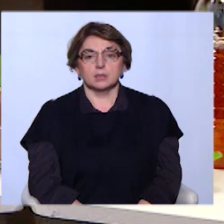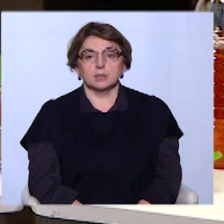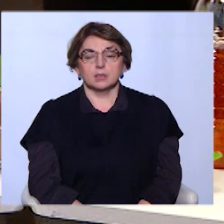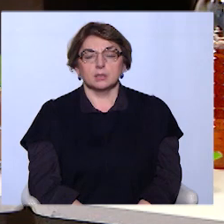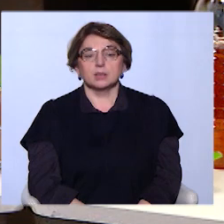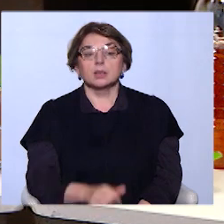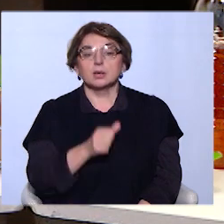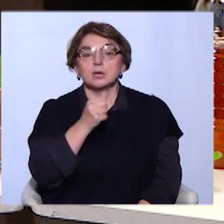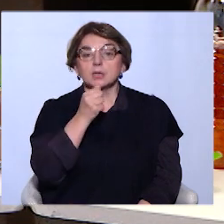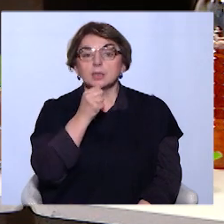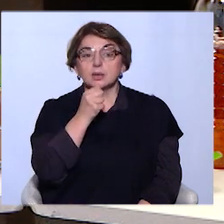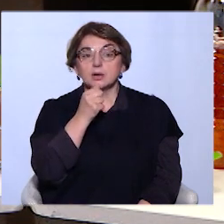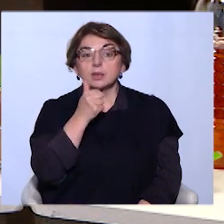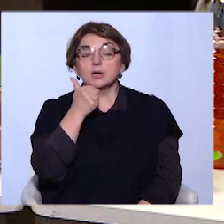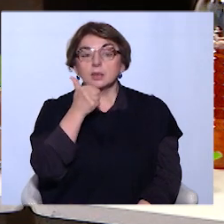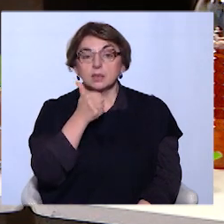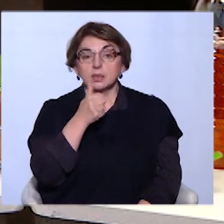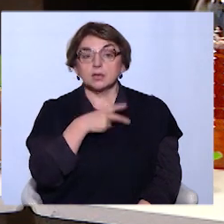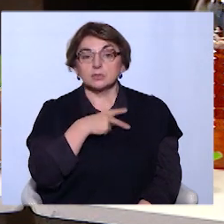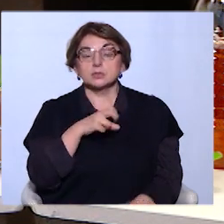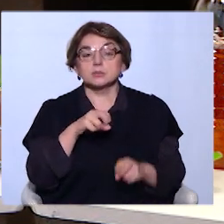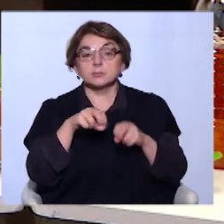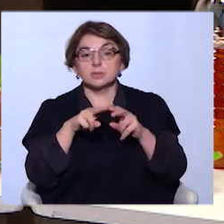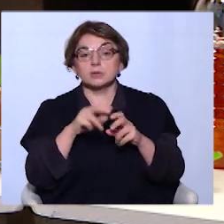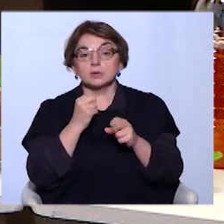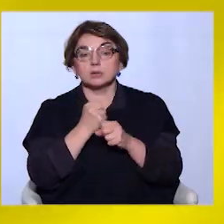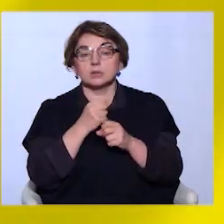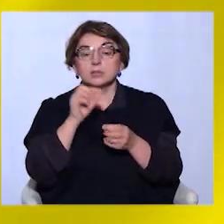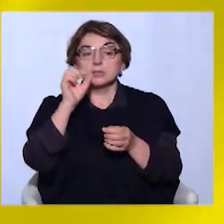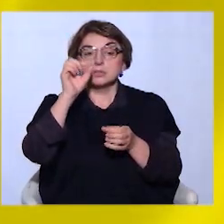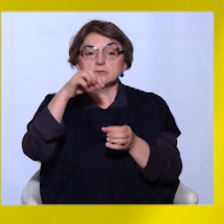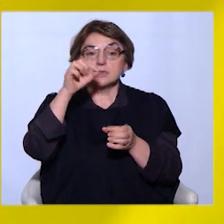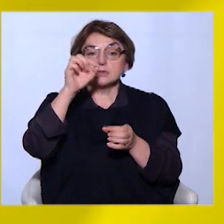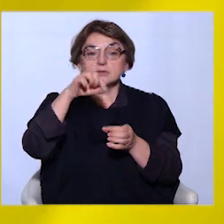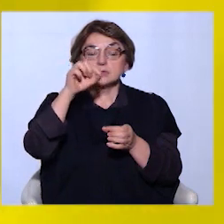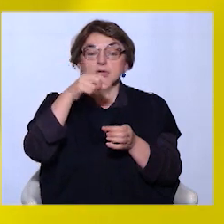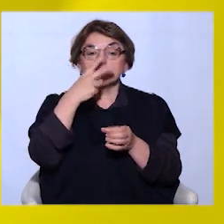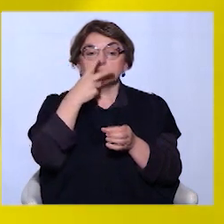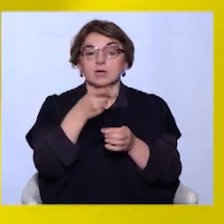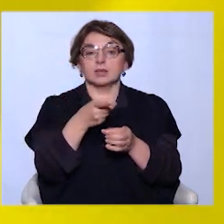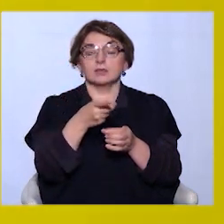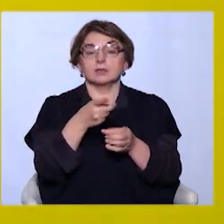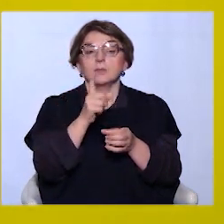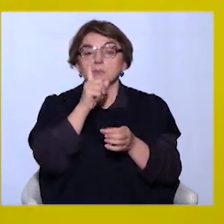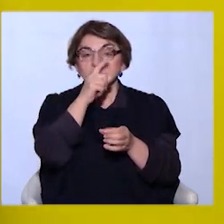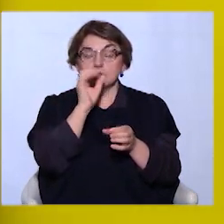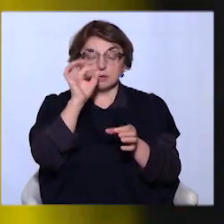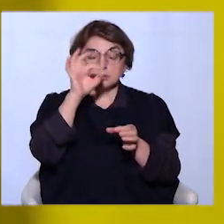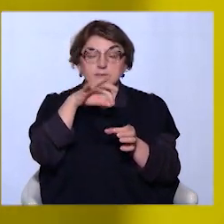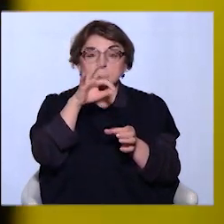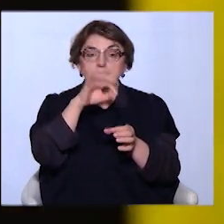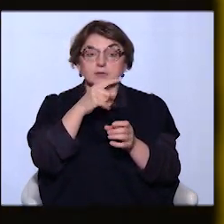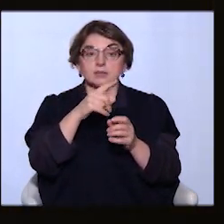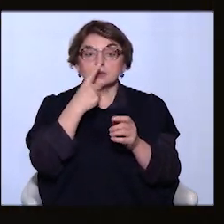ეს ექსპერიმენტი კარგი გამოვა ბიურეტით თუ გავაკეთებთ და წვეთ-წვეთობით დავასხავთ მჟავას და